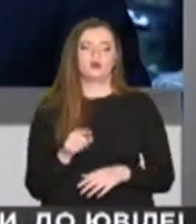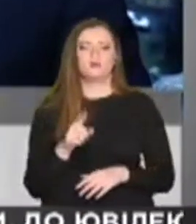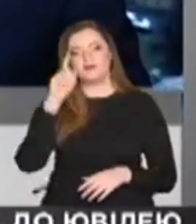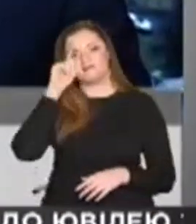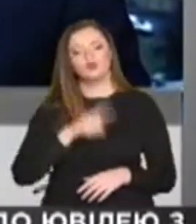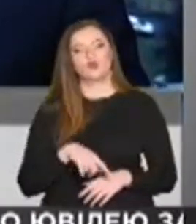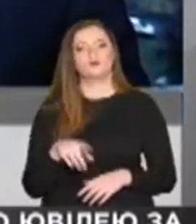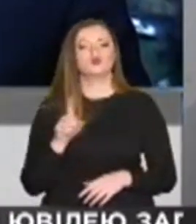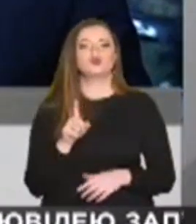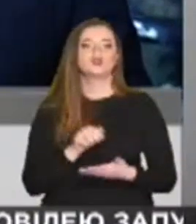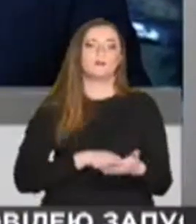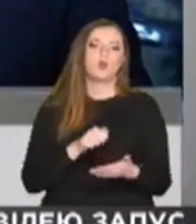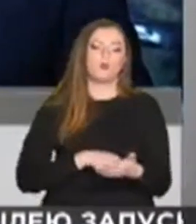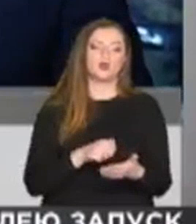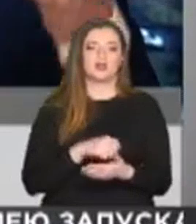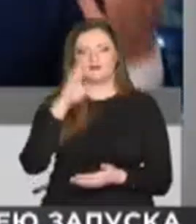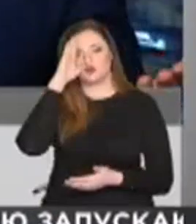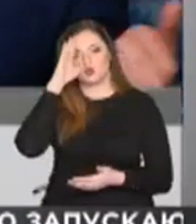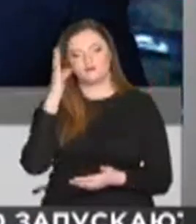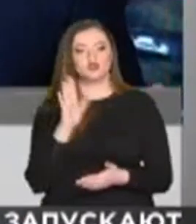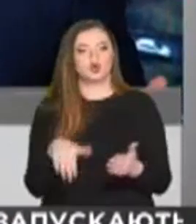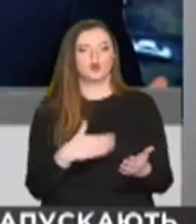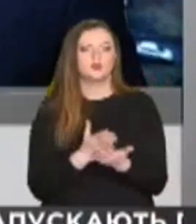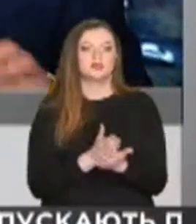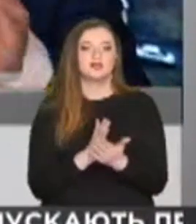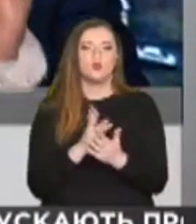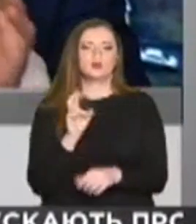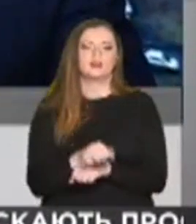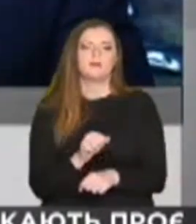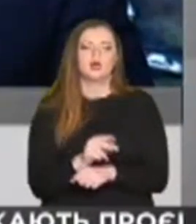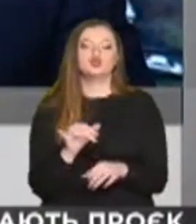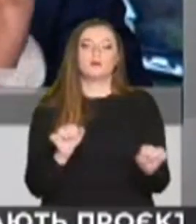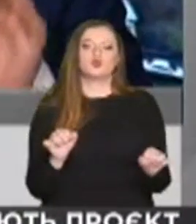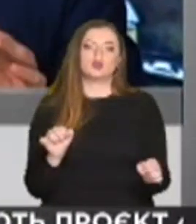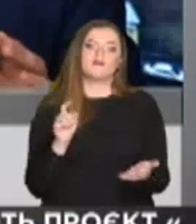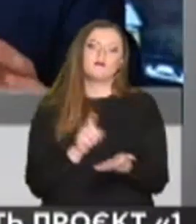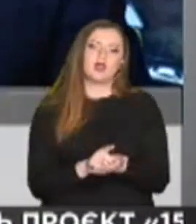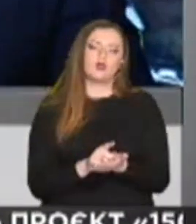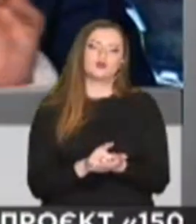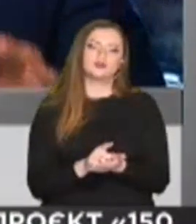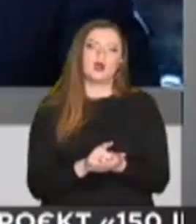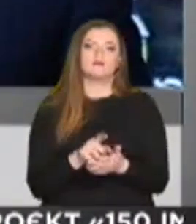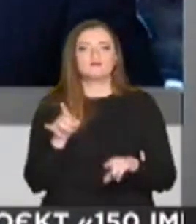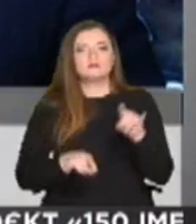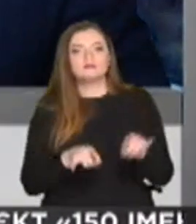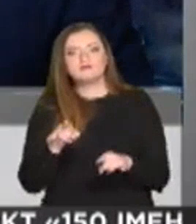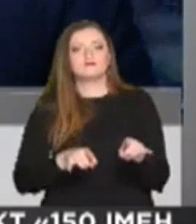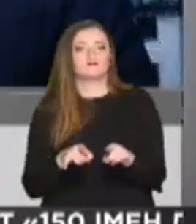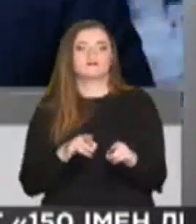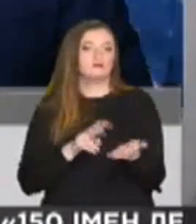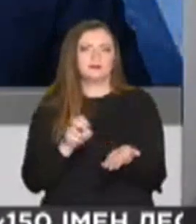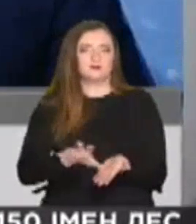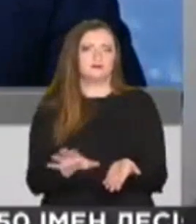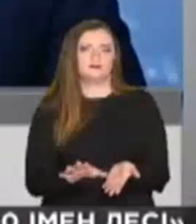щось про мотиви чоловіка і чи він досі знаходиться на балконі, чи, можливо, вдалося відмовити його від